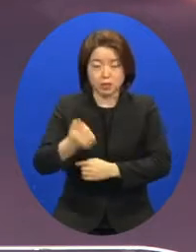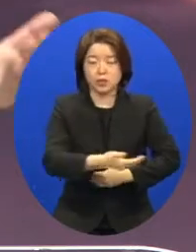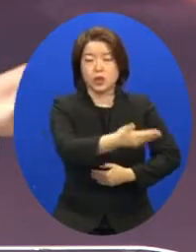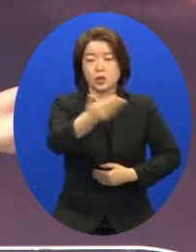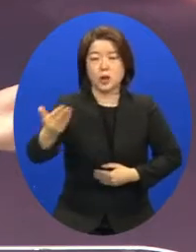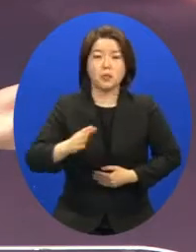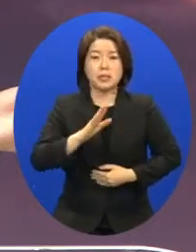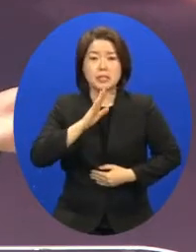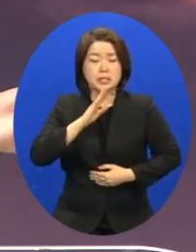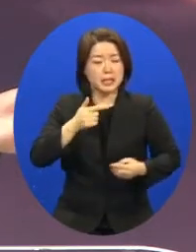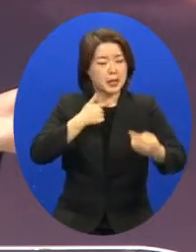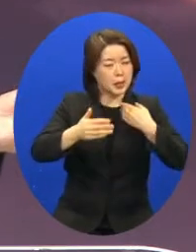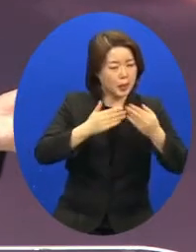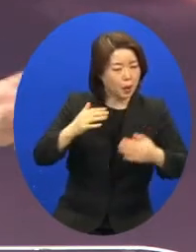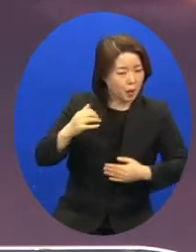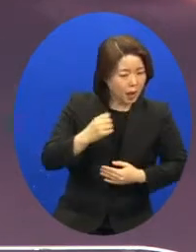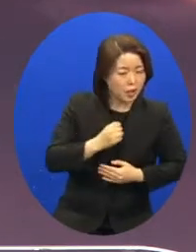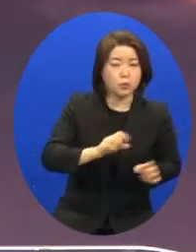실제로 체험하고 있습니까?